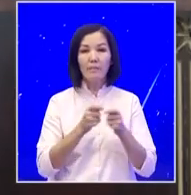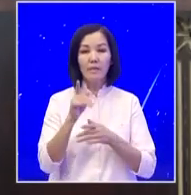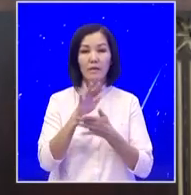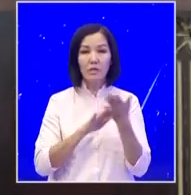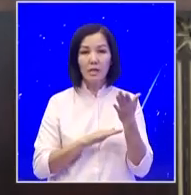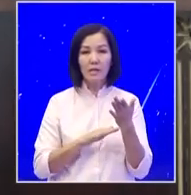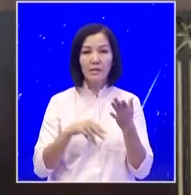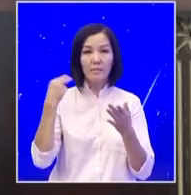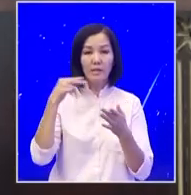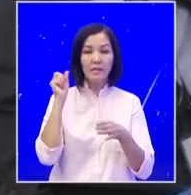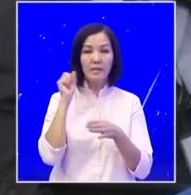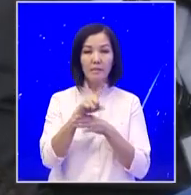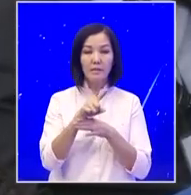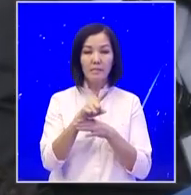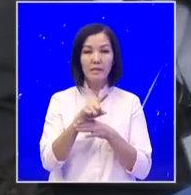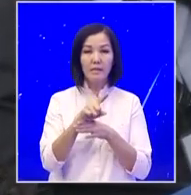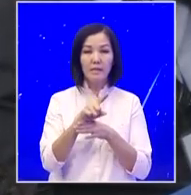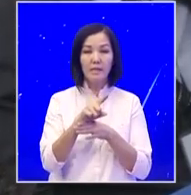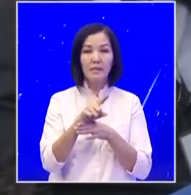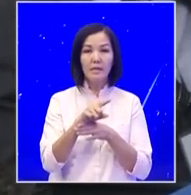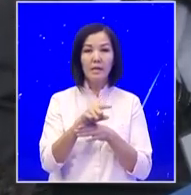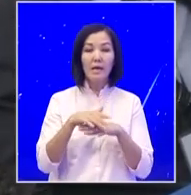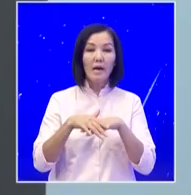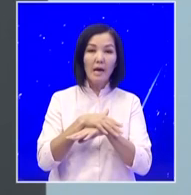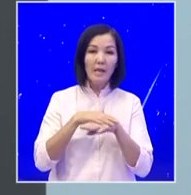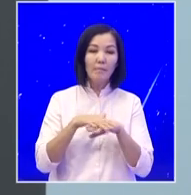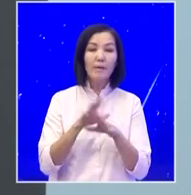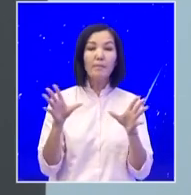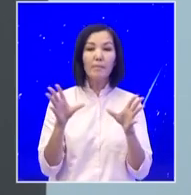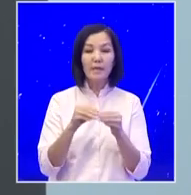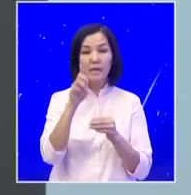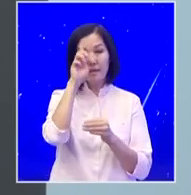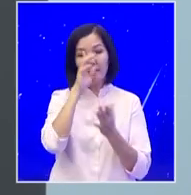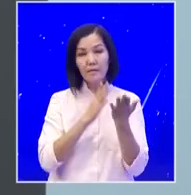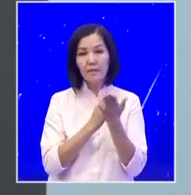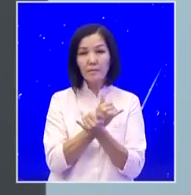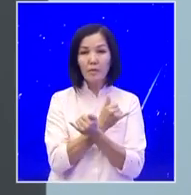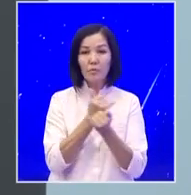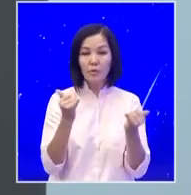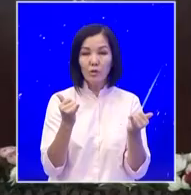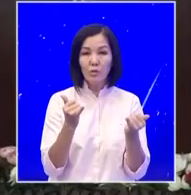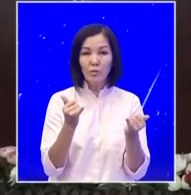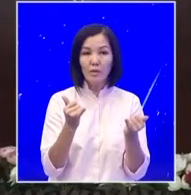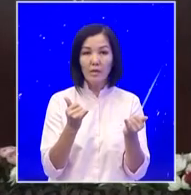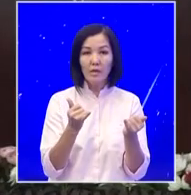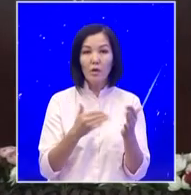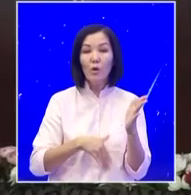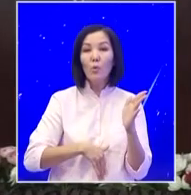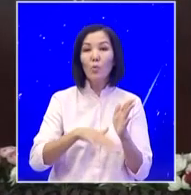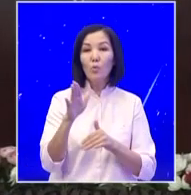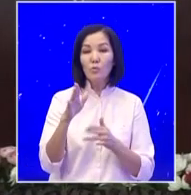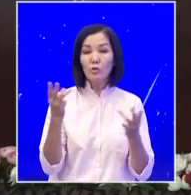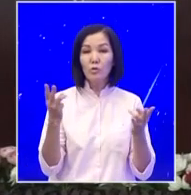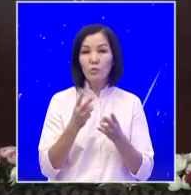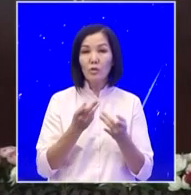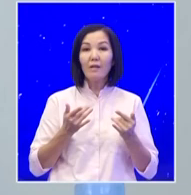жалғастырды. Президент тапсырмасына сай әріптестеріне елмен етене болып мемлекеттік қызмет көрсетудің сапасын барынша жоғарылатуды талап